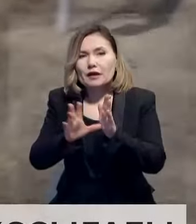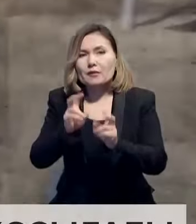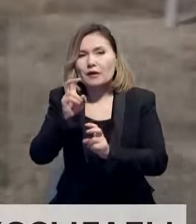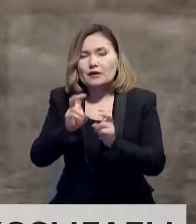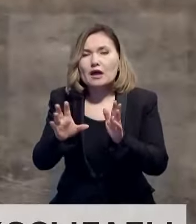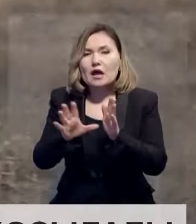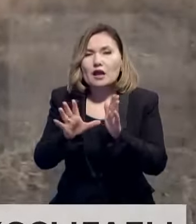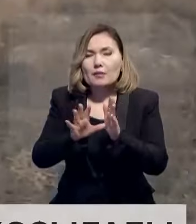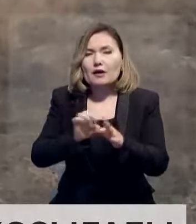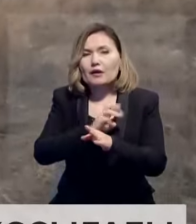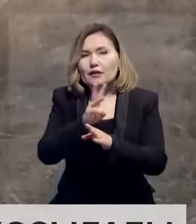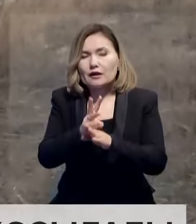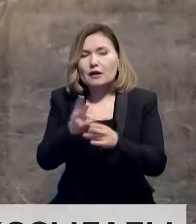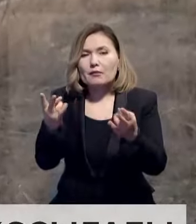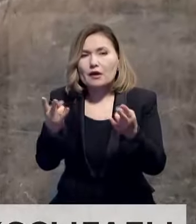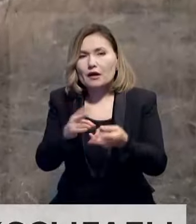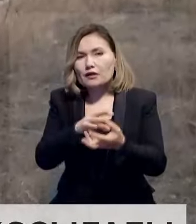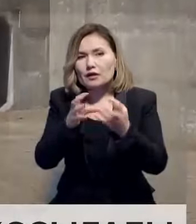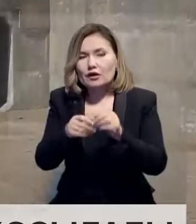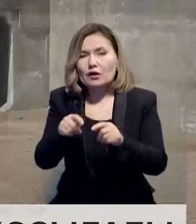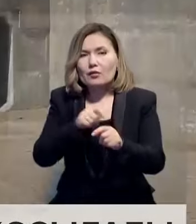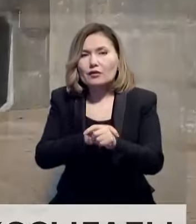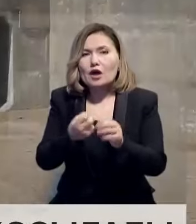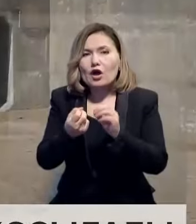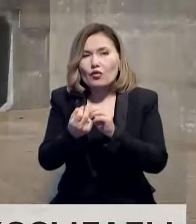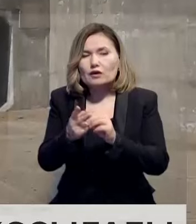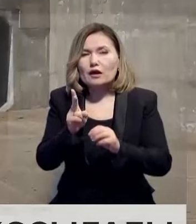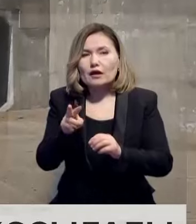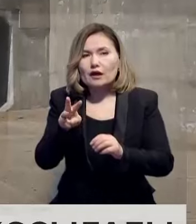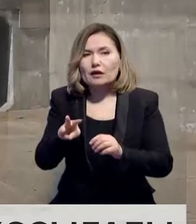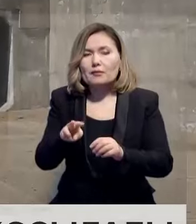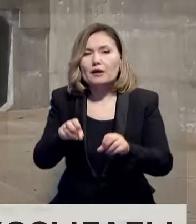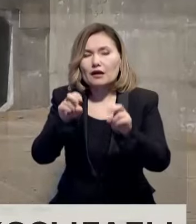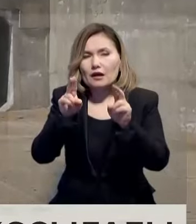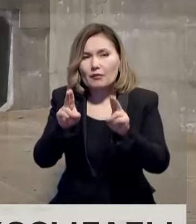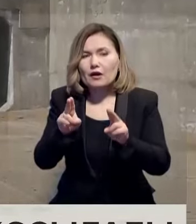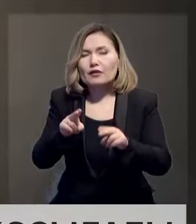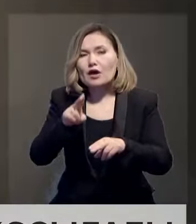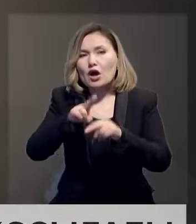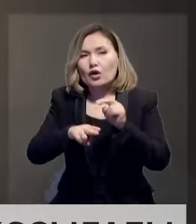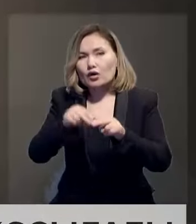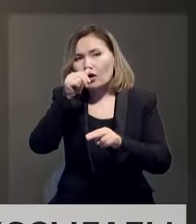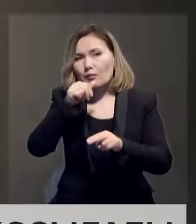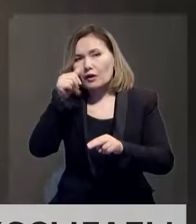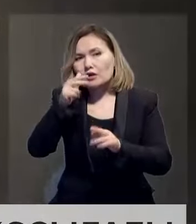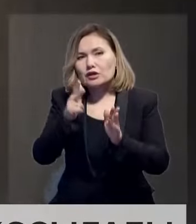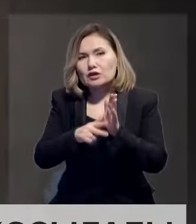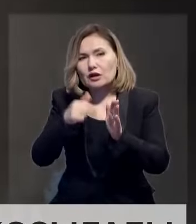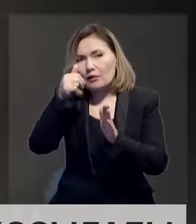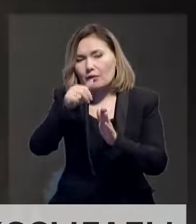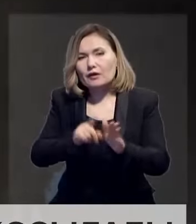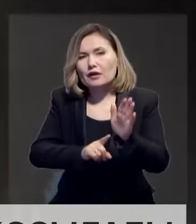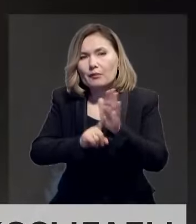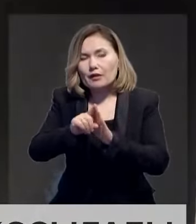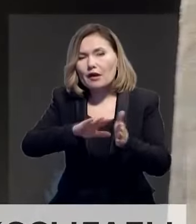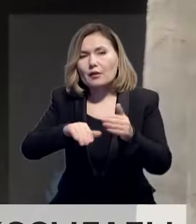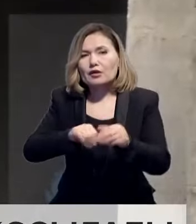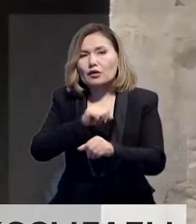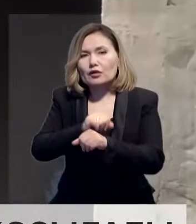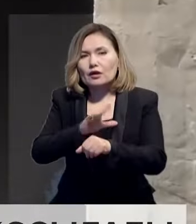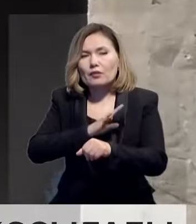мен электр тарату желісі қажет. Ұзындығы 13 шақырымға созылатын арнаның құрылысы өткен ғасырдың 80-ші жылдары басталып кейін тоқтап